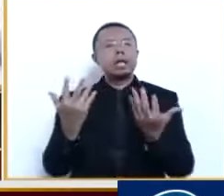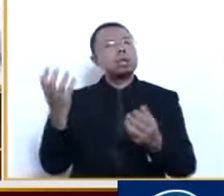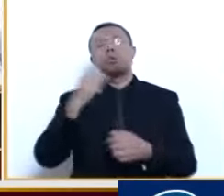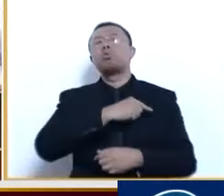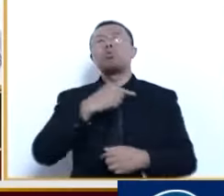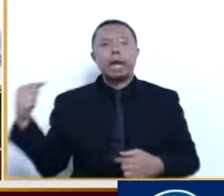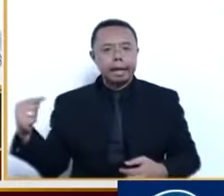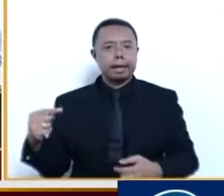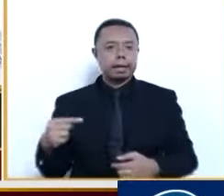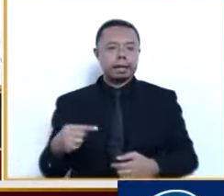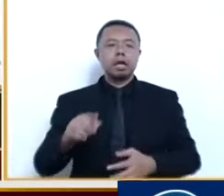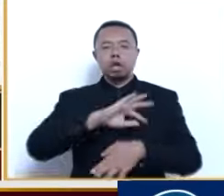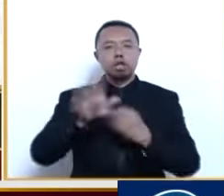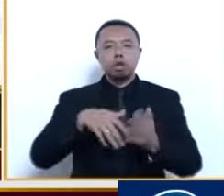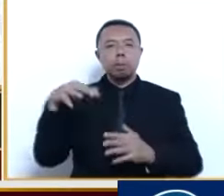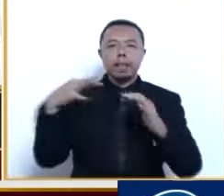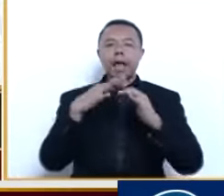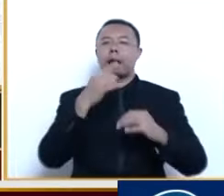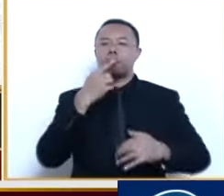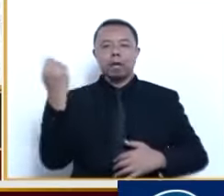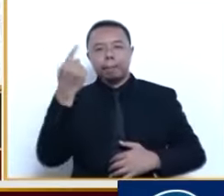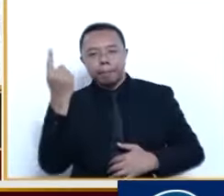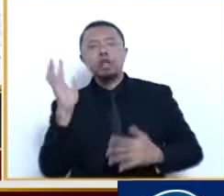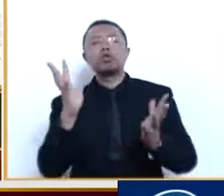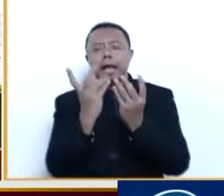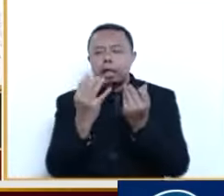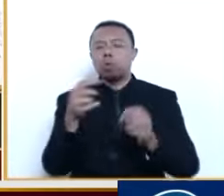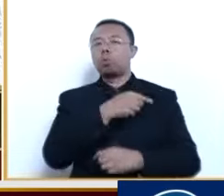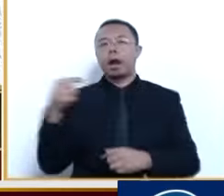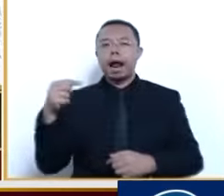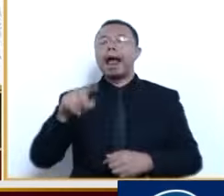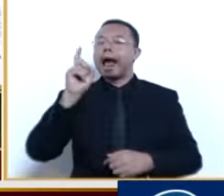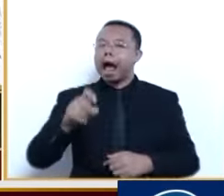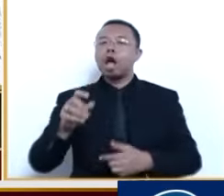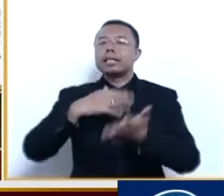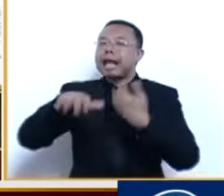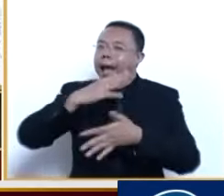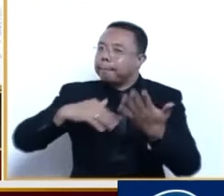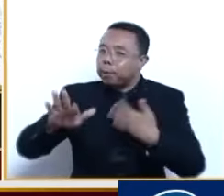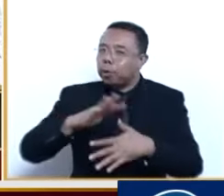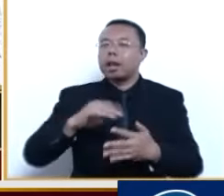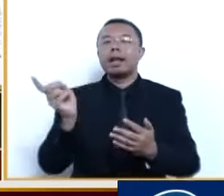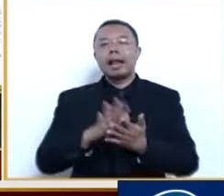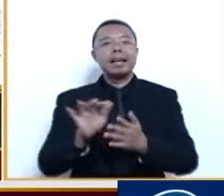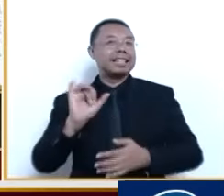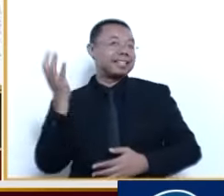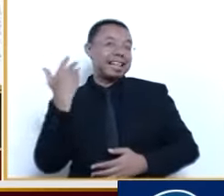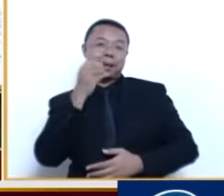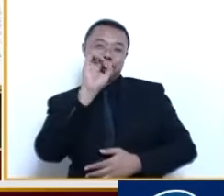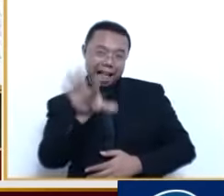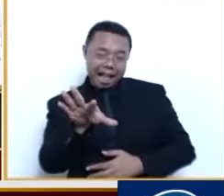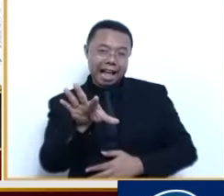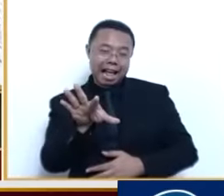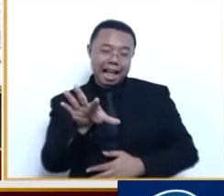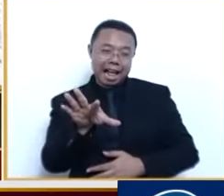akan cukup Mas semua lahan pemerintah lahan bum sudah dihitung-hitung enggak akan cukup harus kombinasi antara seperti yang tadi